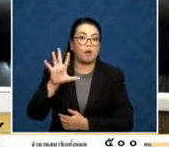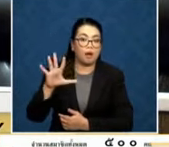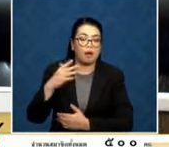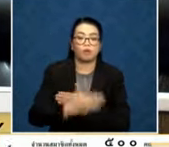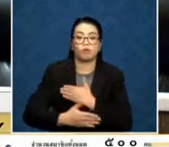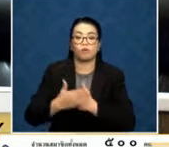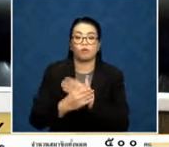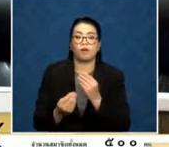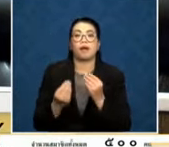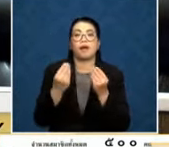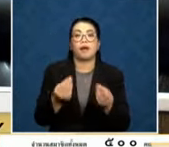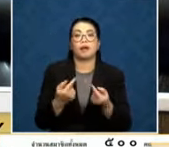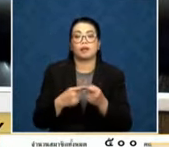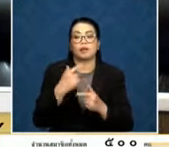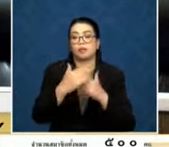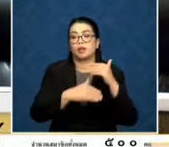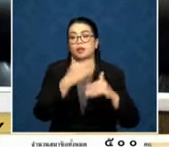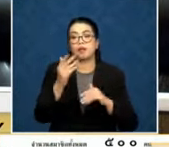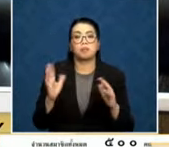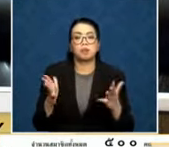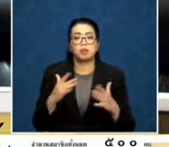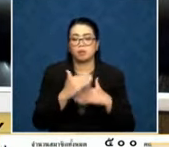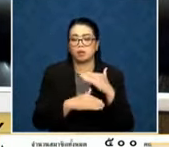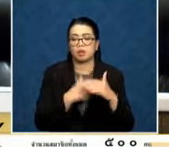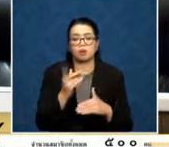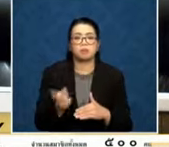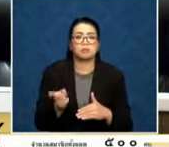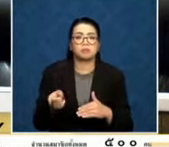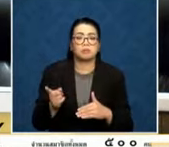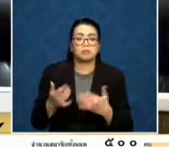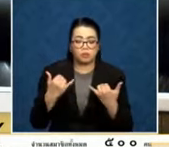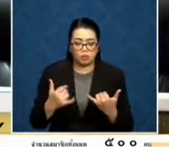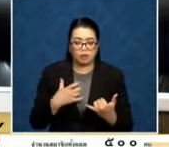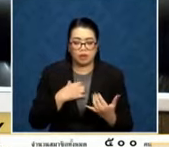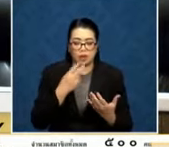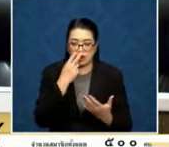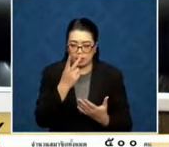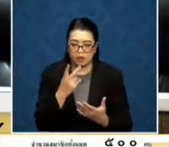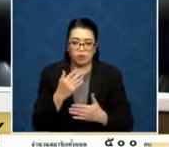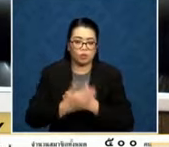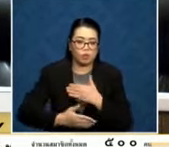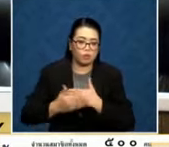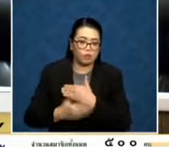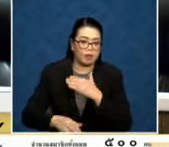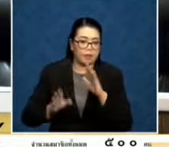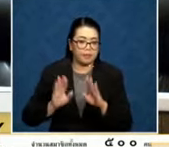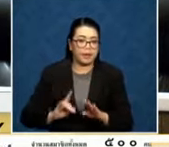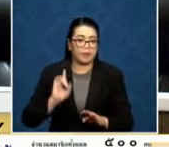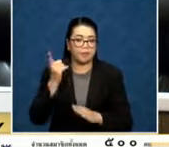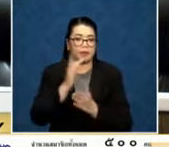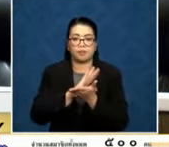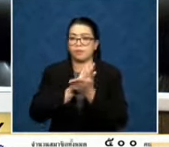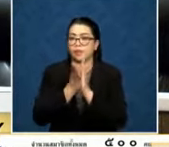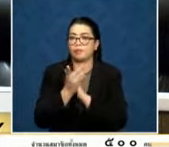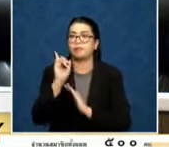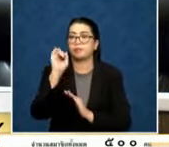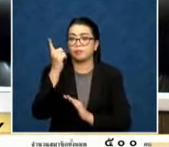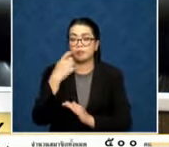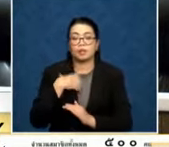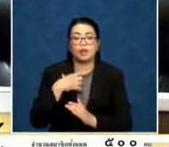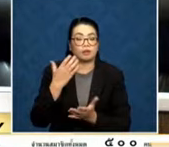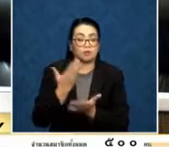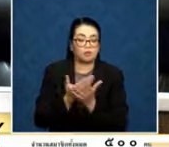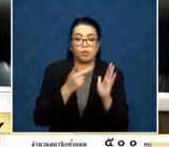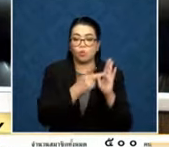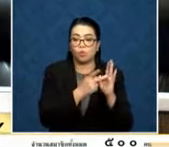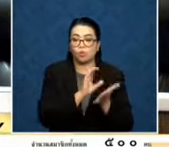รถไฟให้เราเนี่ยเราไม่ได้มีการพัฒนาอะไรขึ้นต่อจากเดิมเลยแต่วันเนี้ผมอยากเห็นโฉมใหม่เห็นประเทศไทยเปลี่ยนแปลงท่านจะกู้